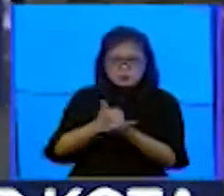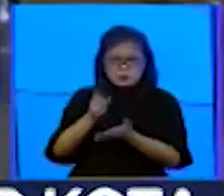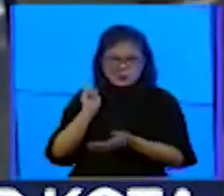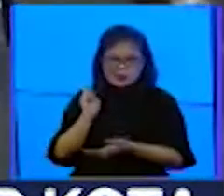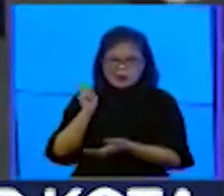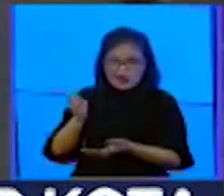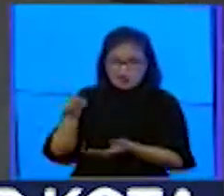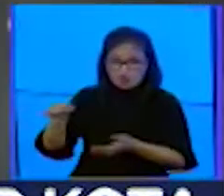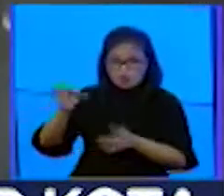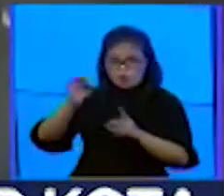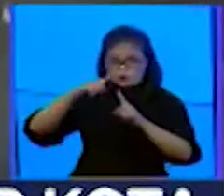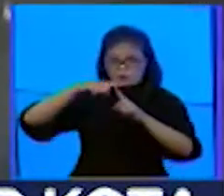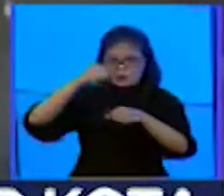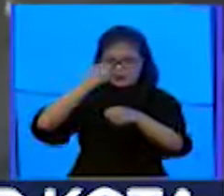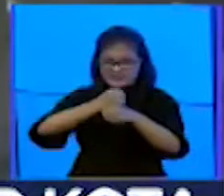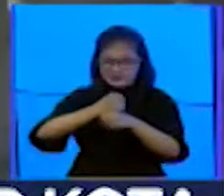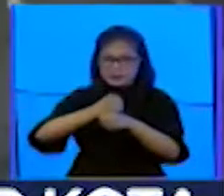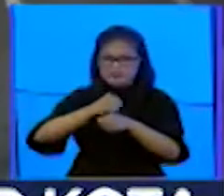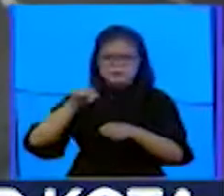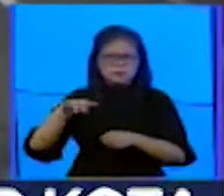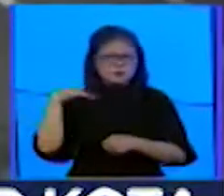OTG atau orang tanpa gejala.